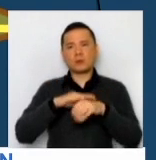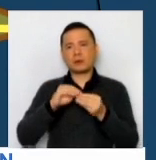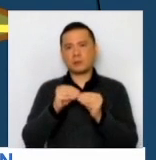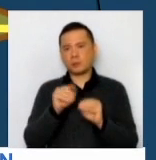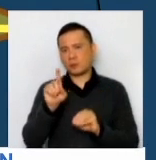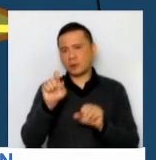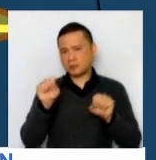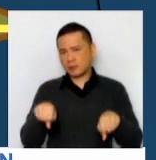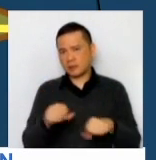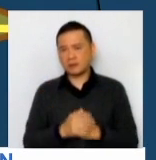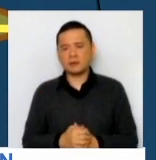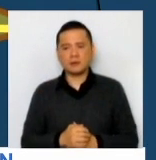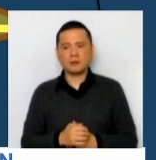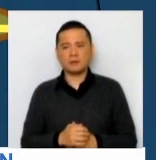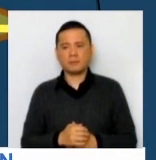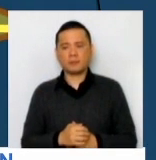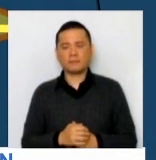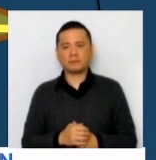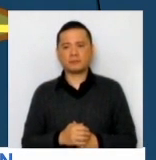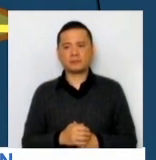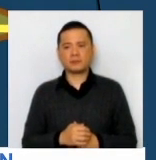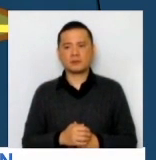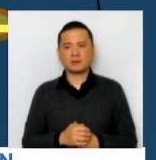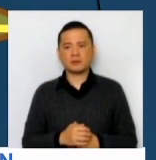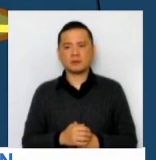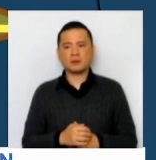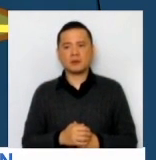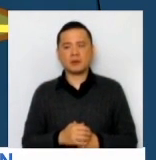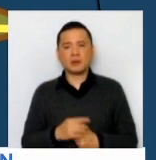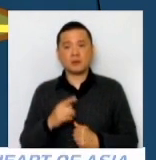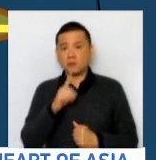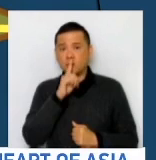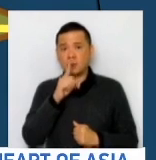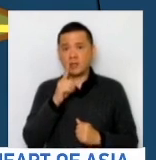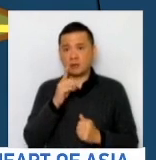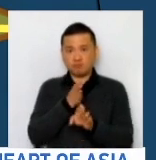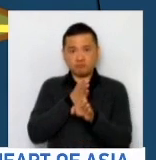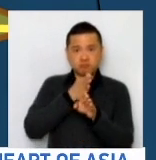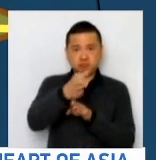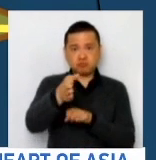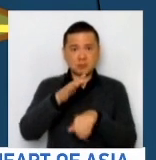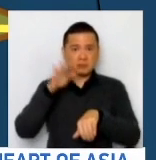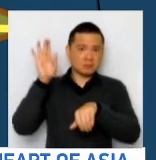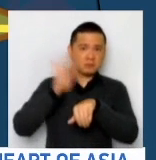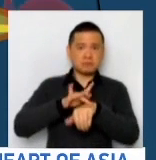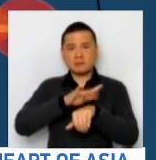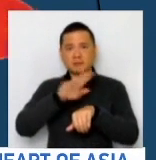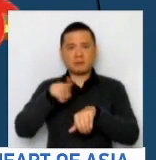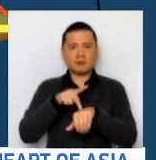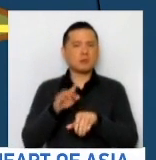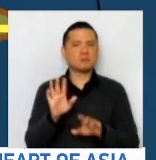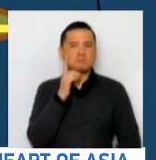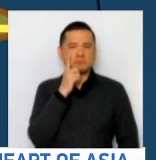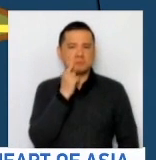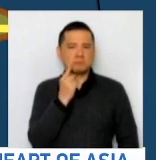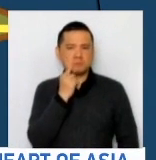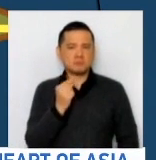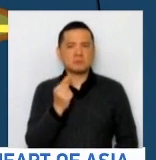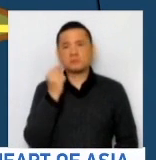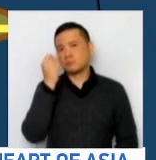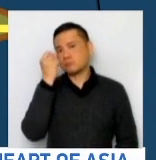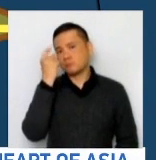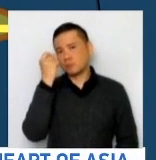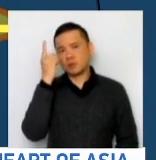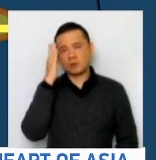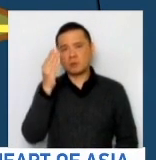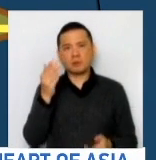inaasahan nating senaryo sa ngayon, yung sentro nito ay hindi direktang tatama sa anumang bahagi ng ating bansa. Pero patuloy din tayo magbibigay ng